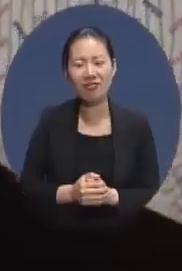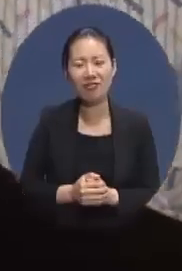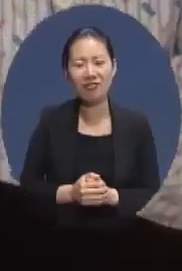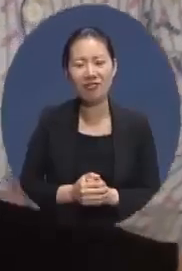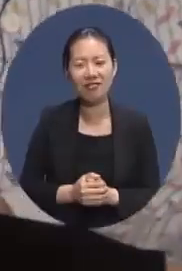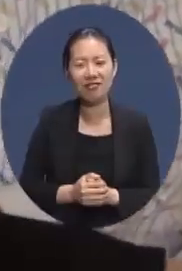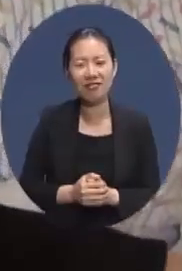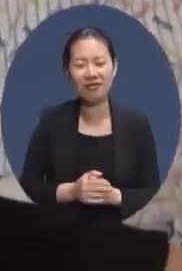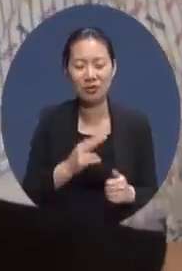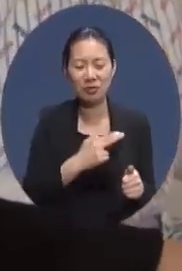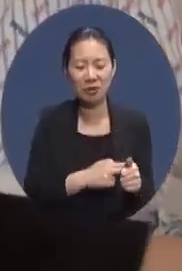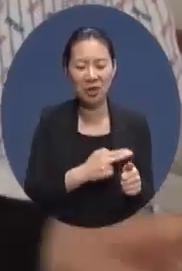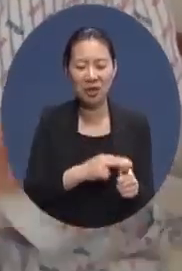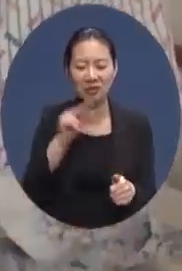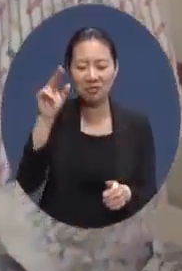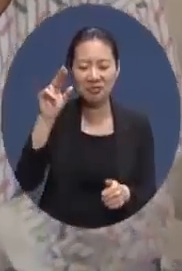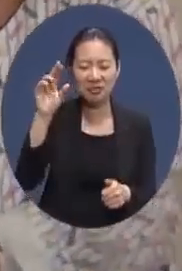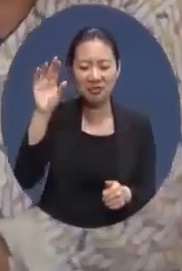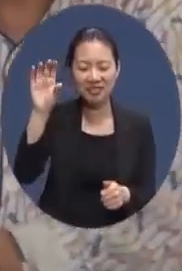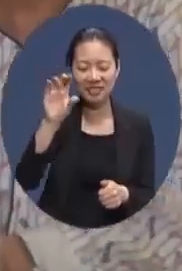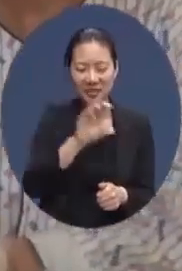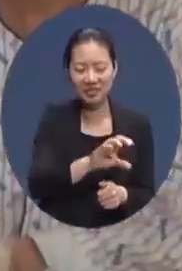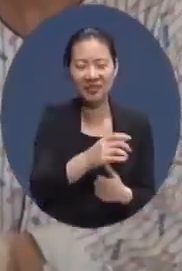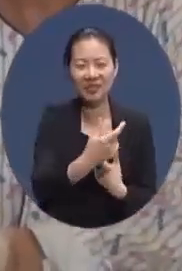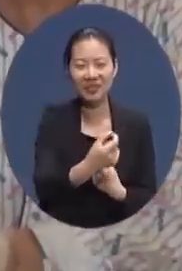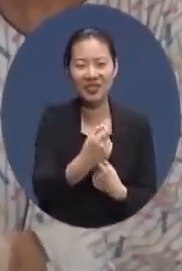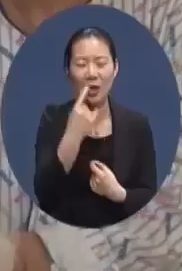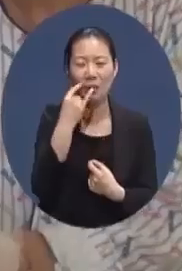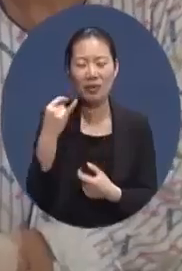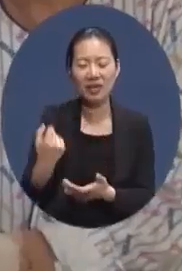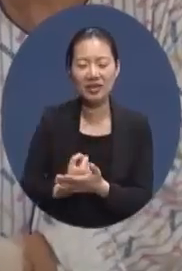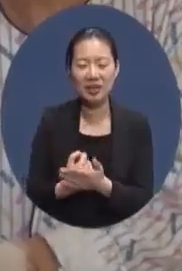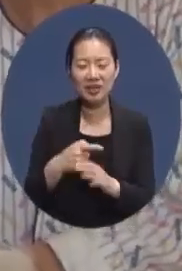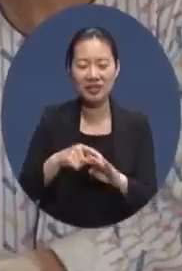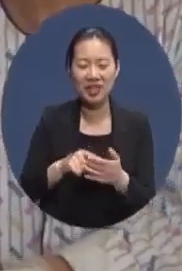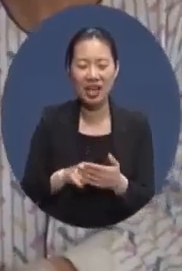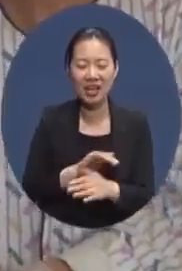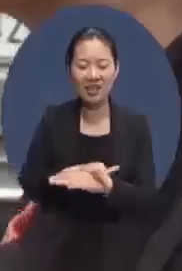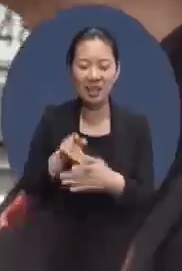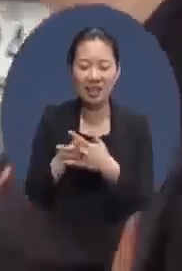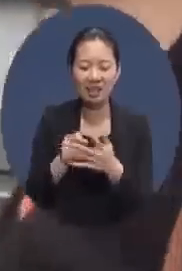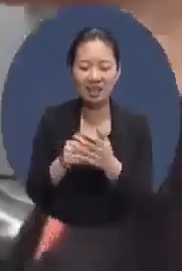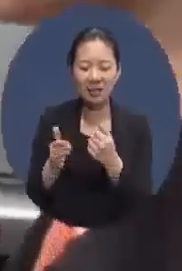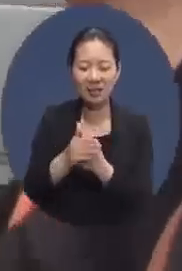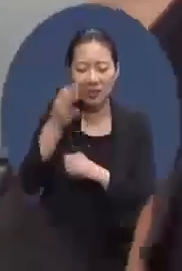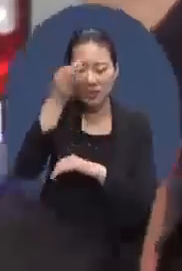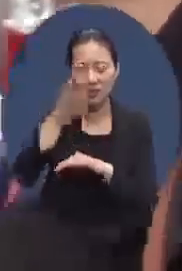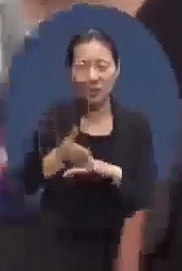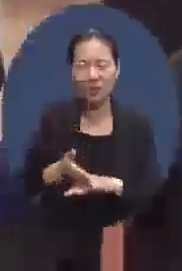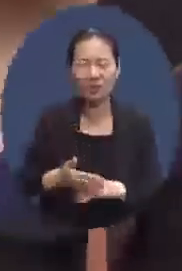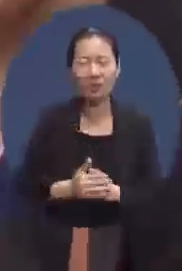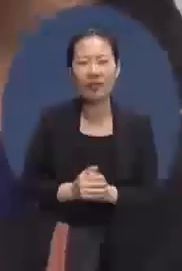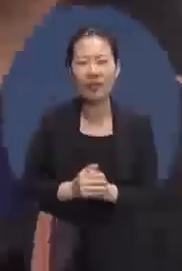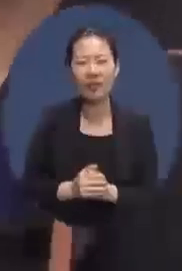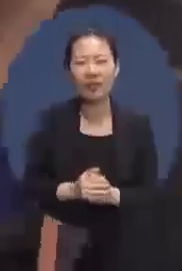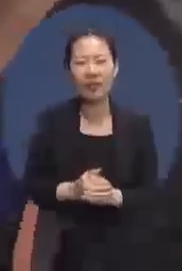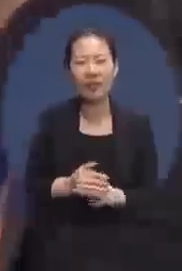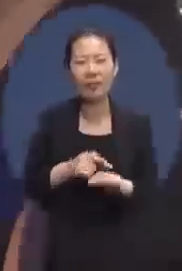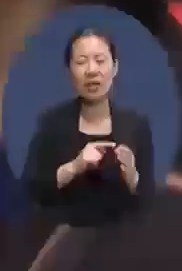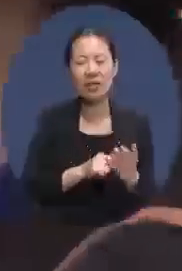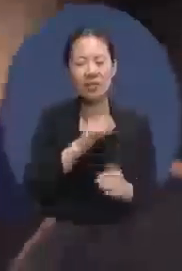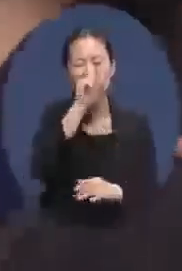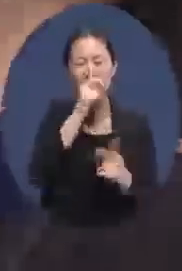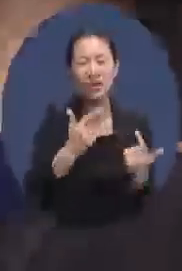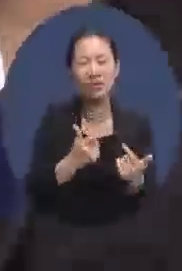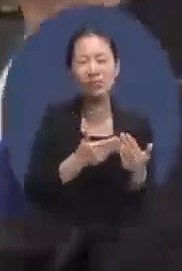선생님하고 똑같으세요. 어머니의 네. 섭섭한 심정을 잘 알기 때문에 그저 죄송할 뿐입니다. 네. 이제 좀 마음이 안 좋아요. 마음이